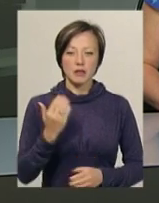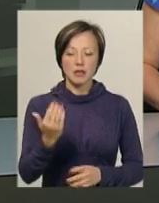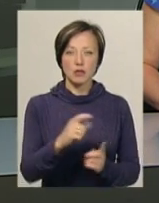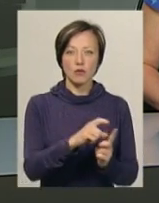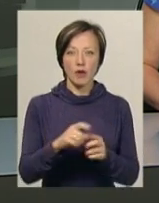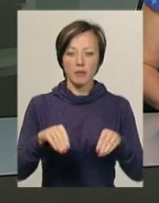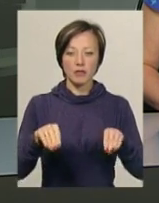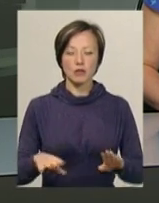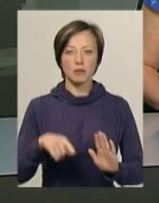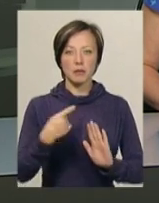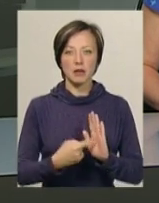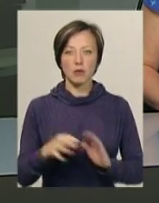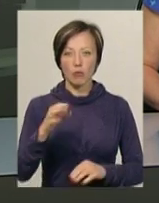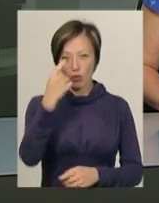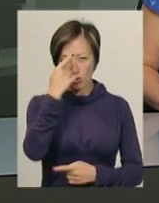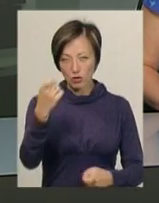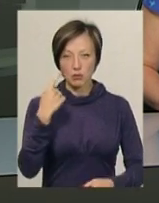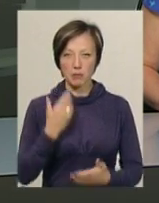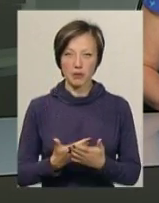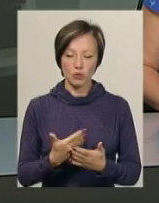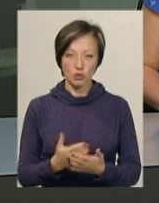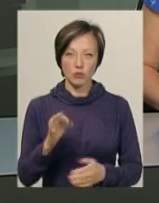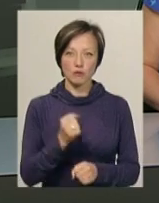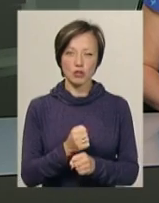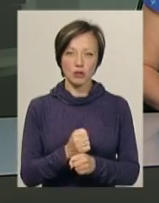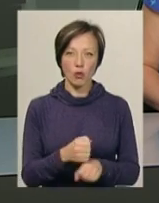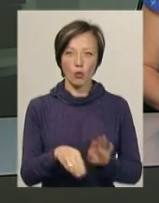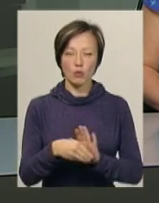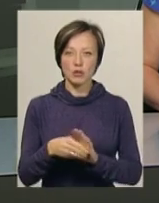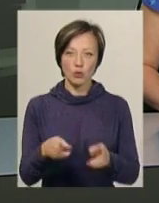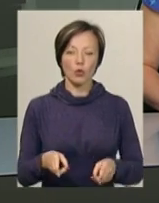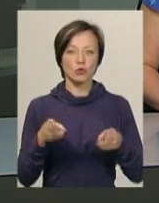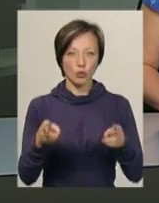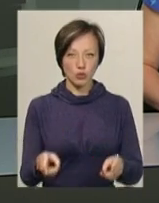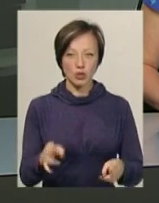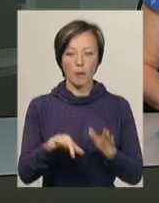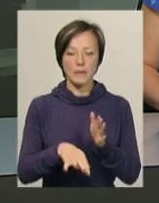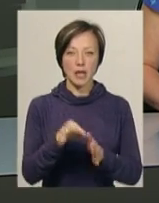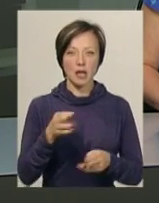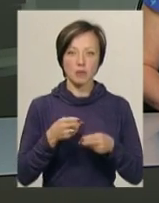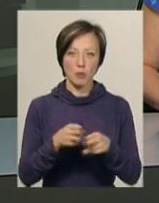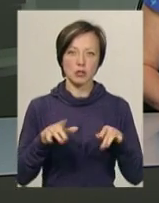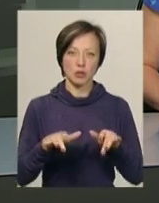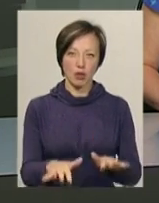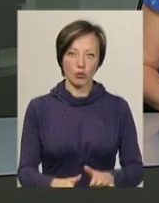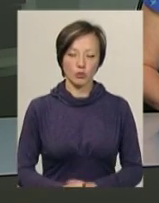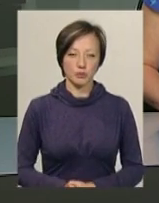словами, вирішується питання про оголошення йому підозри щодо вчинення корупційного злочину та обрання запобіжного заходу.